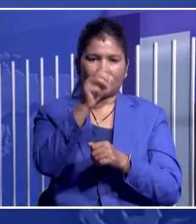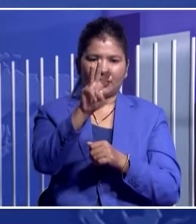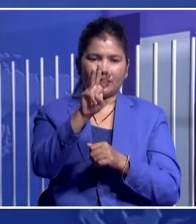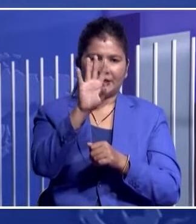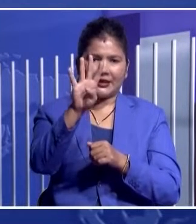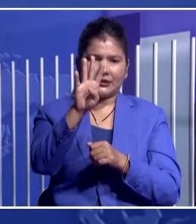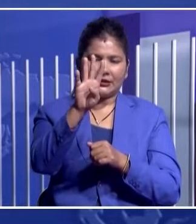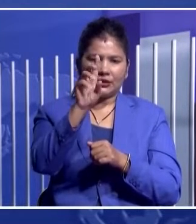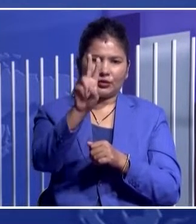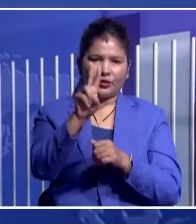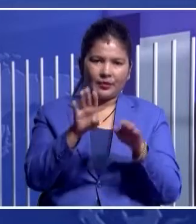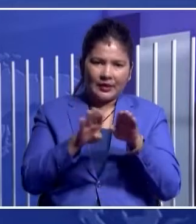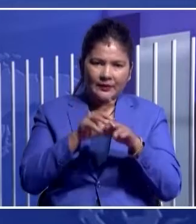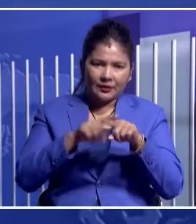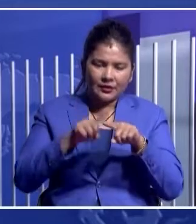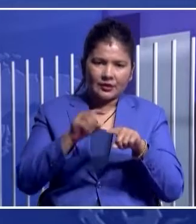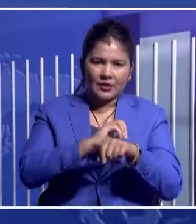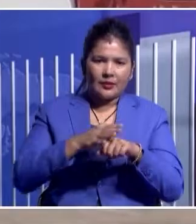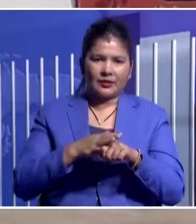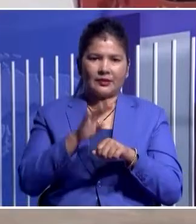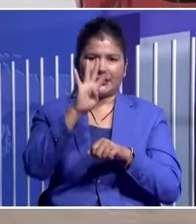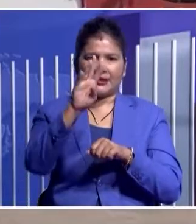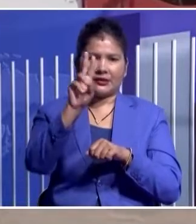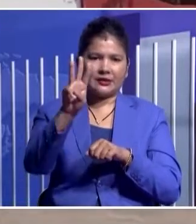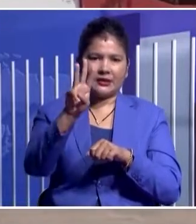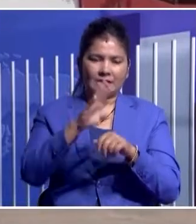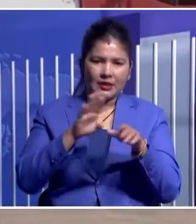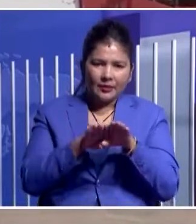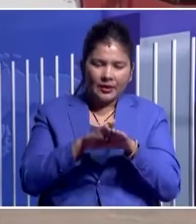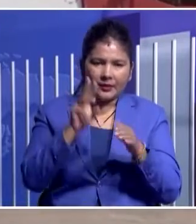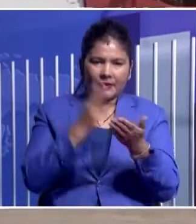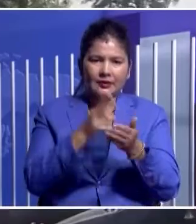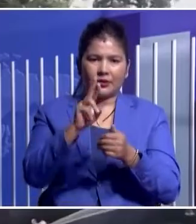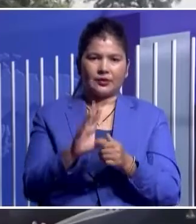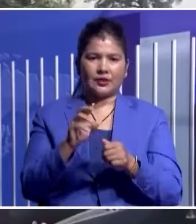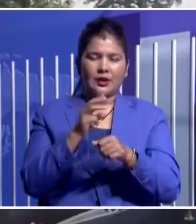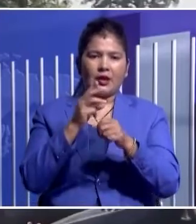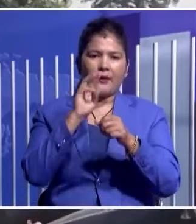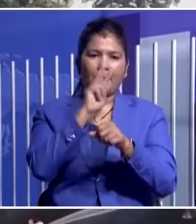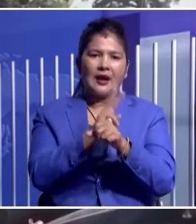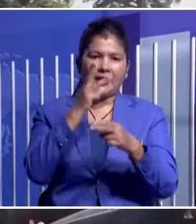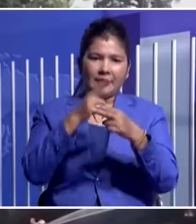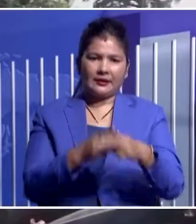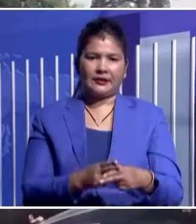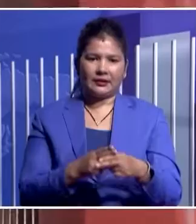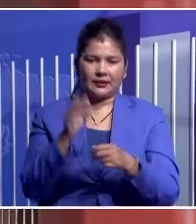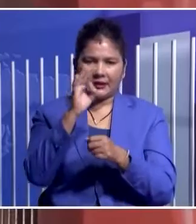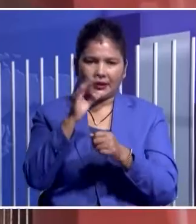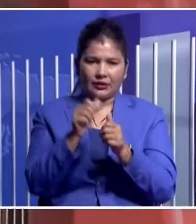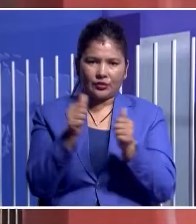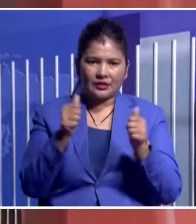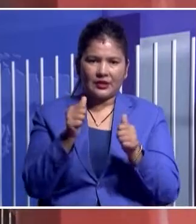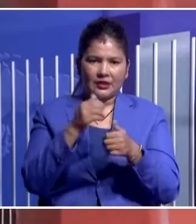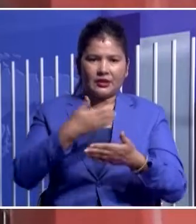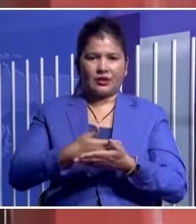63.42% बराबर बजेट खर्च गर्दा प्रदेशको बजेट खर्च 43% बराबर मात्रै रहेको छ। महालेखा नियन्त्रक कार्यालयका अनुसार गत जेठ